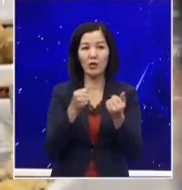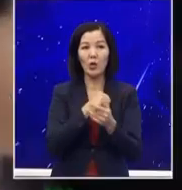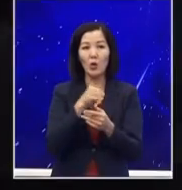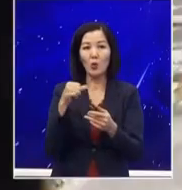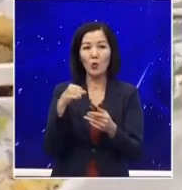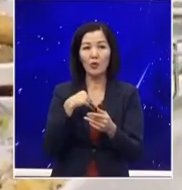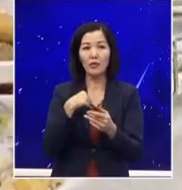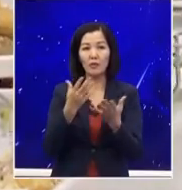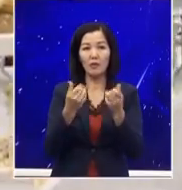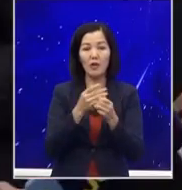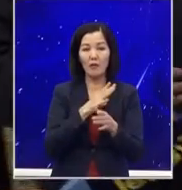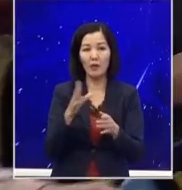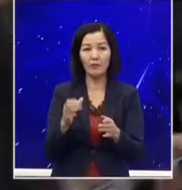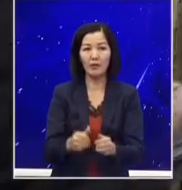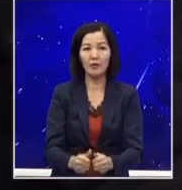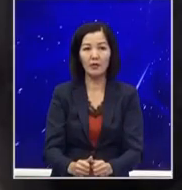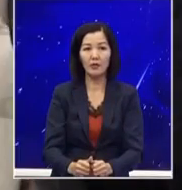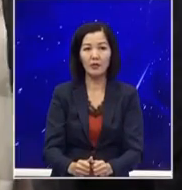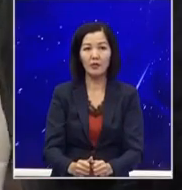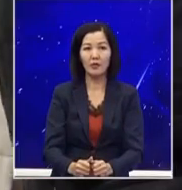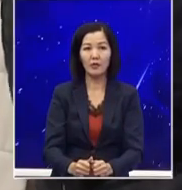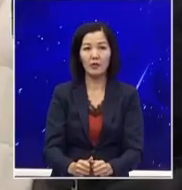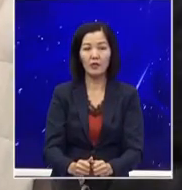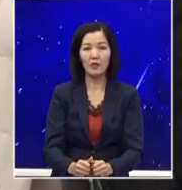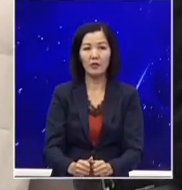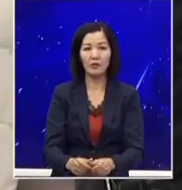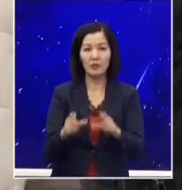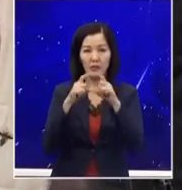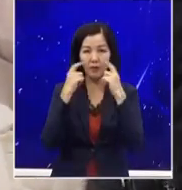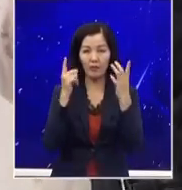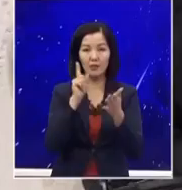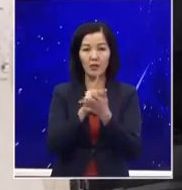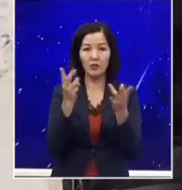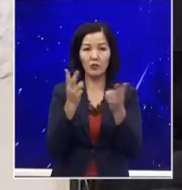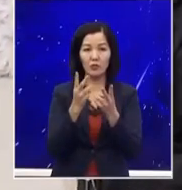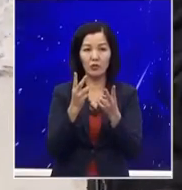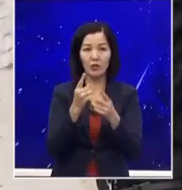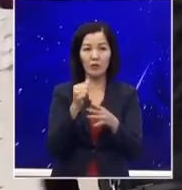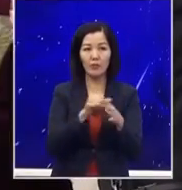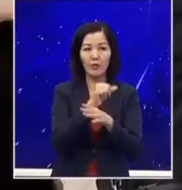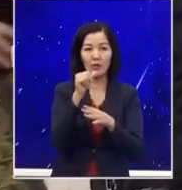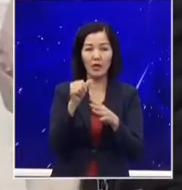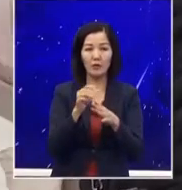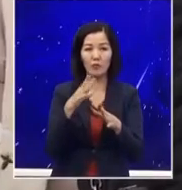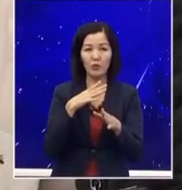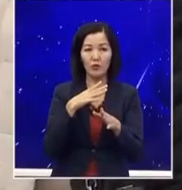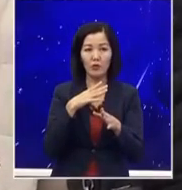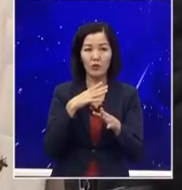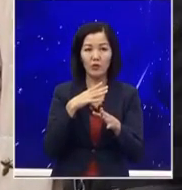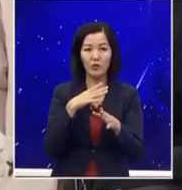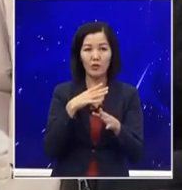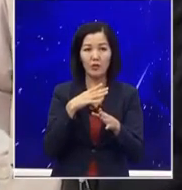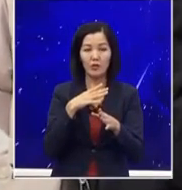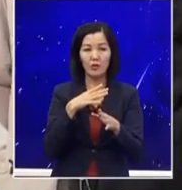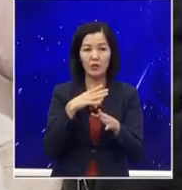өздерімен алмапты. Қаз бар, кекелейм? Қалай бар, кекелейм? Уже қанша бір сағат жүрсін осын. Кім